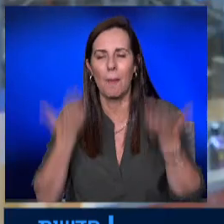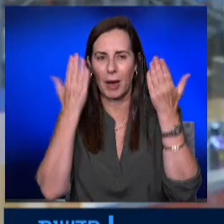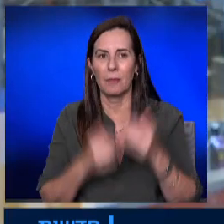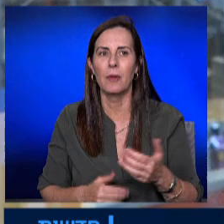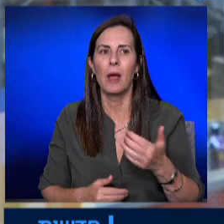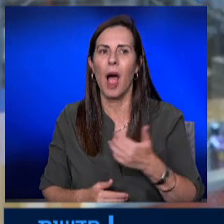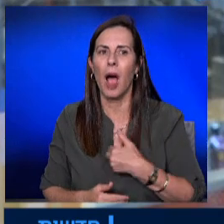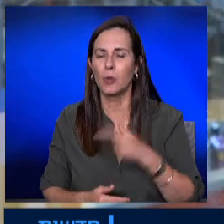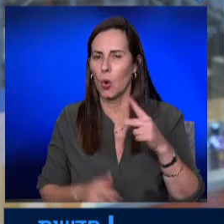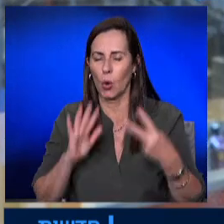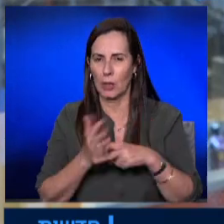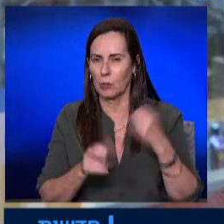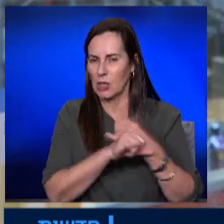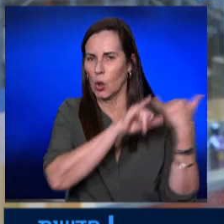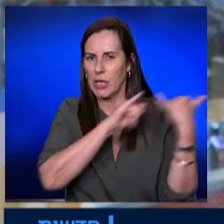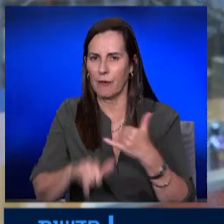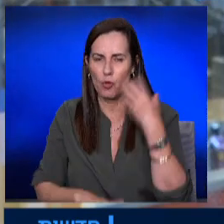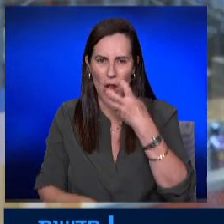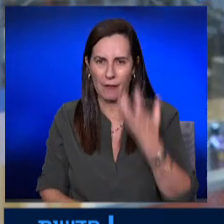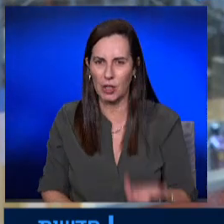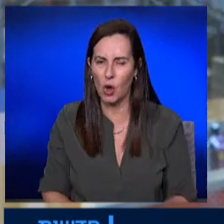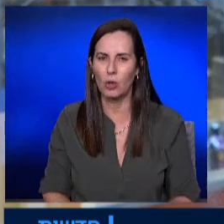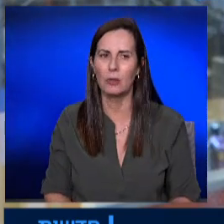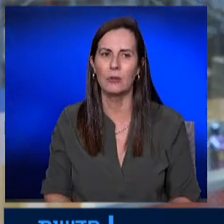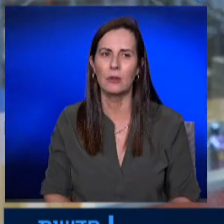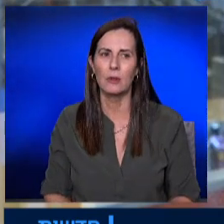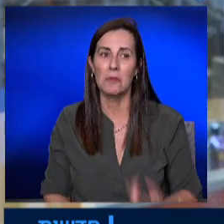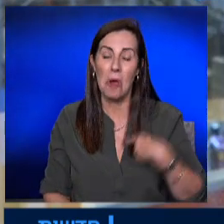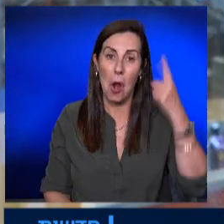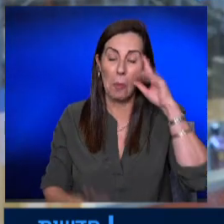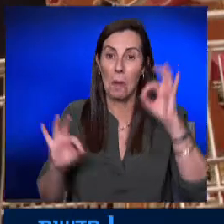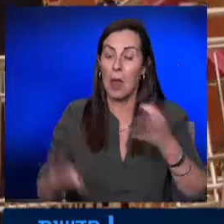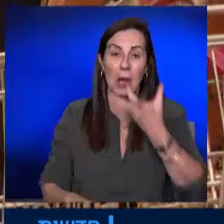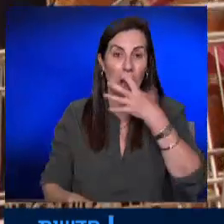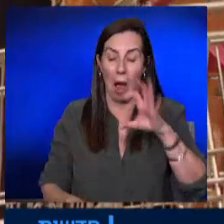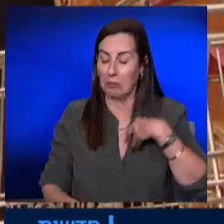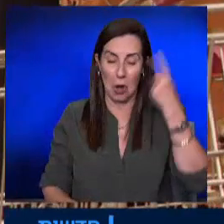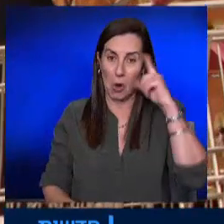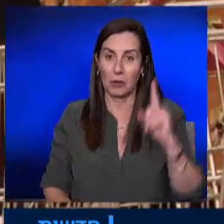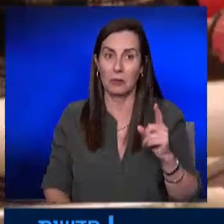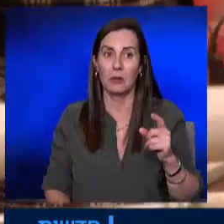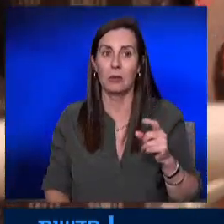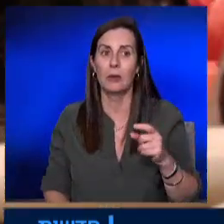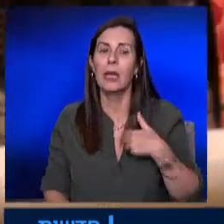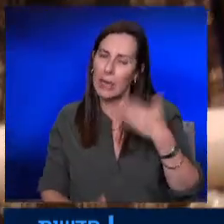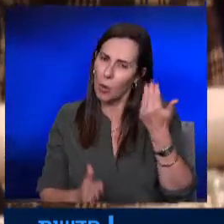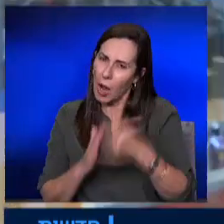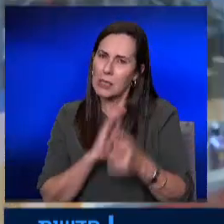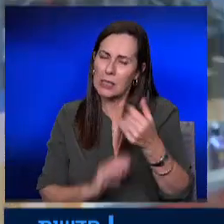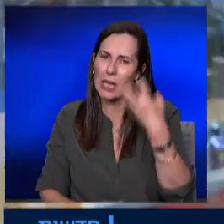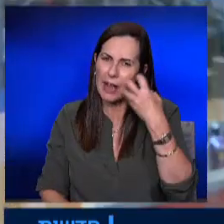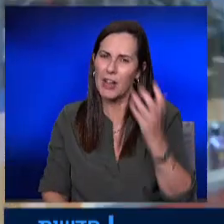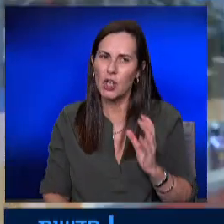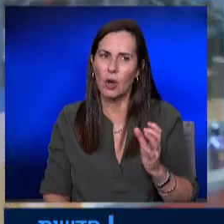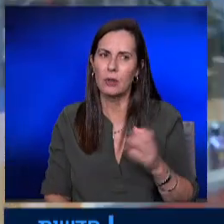אנחנו לא תכננו לעשות יבוא השבוע, כי לא ידענו שבאמת יהיה גל החום. יהיה לנו קצת חוסר של העגבניות ברשת.